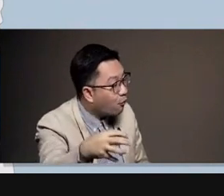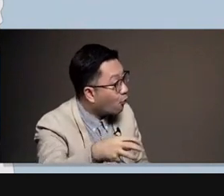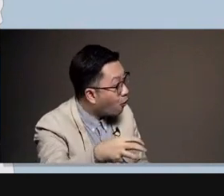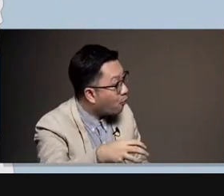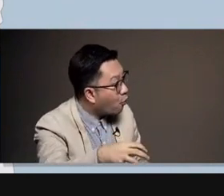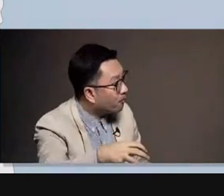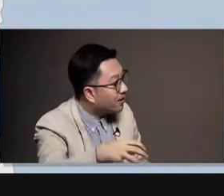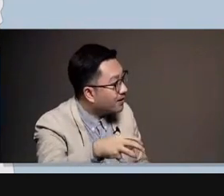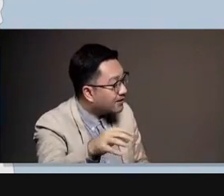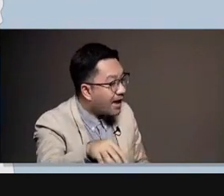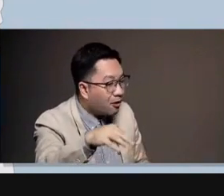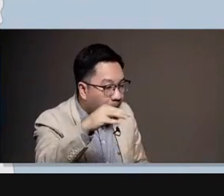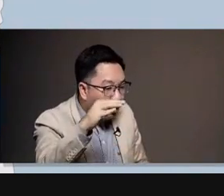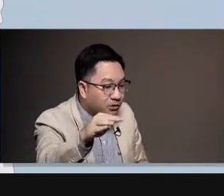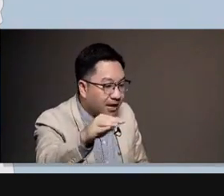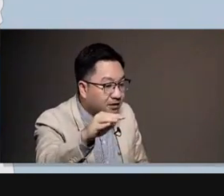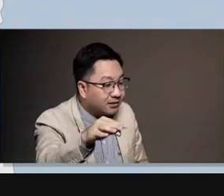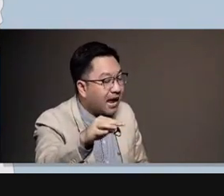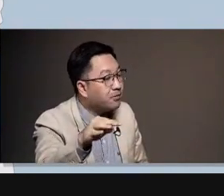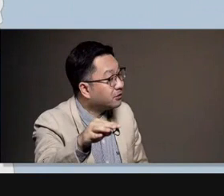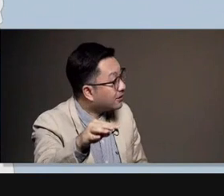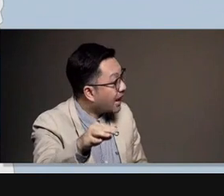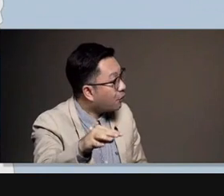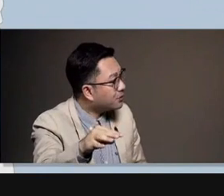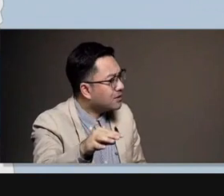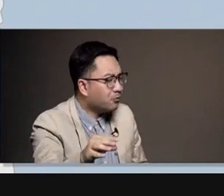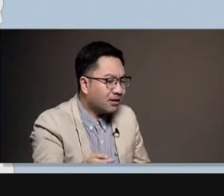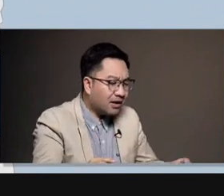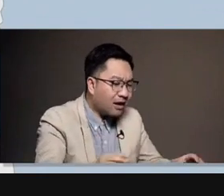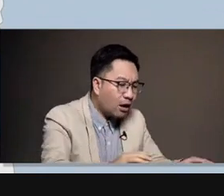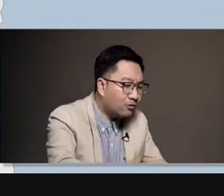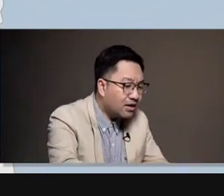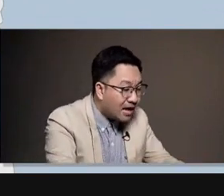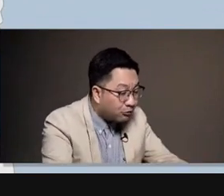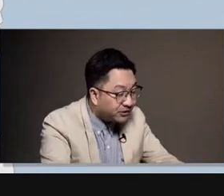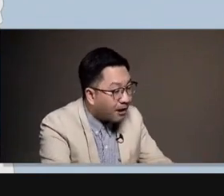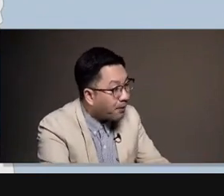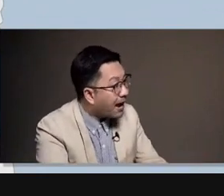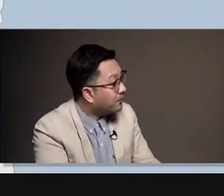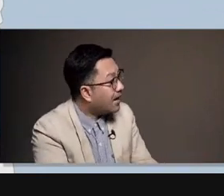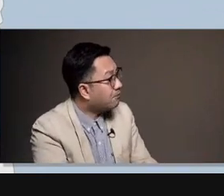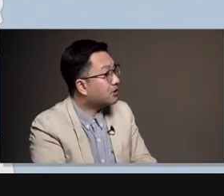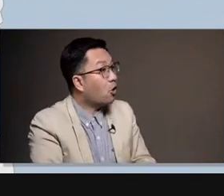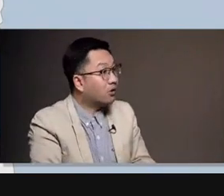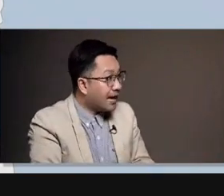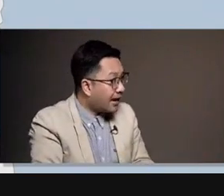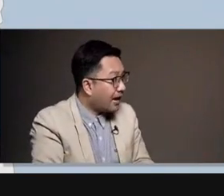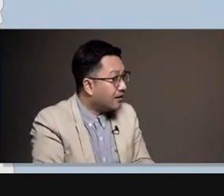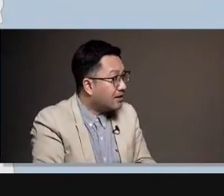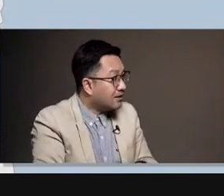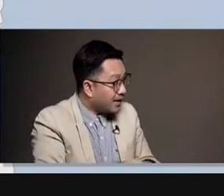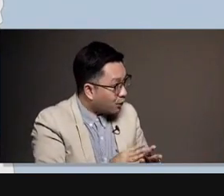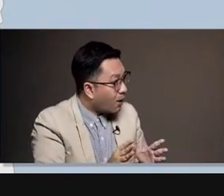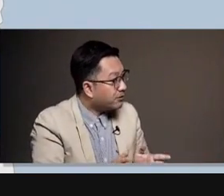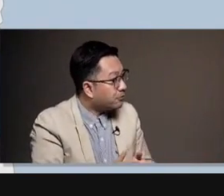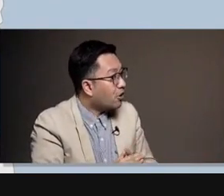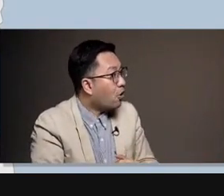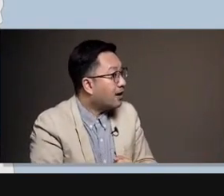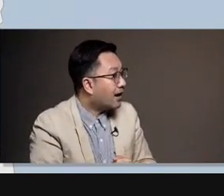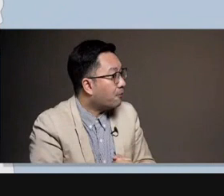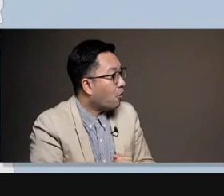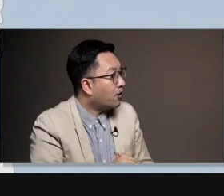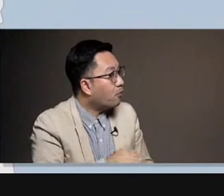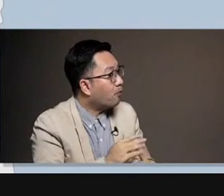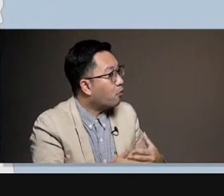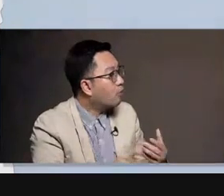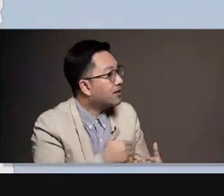องที่อยู่ในวงควบคุมใต้โปรเจกต์หนึ่งแถบหนึ่งเส้นทางของจีนเพราะนั้นถ้าเราเอาสามภาพนี้มาต่อเรียงกันจะเห็นความซับซ้อ